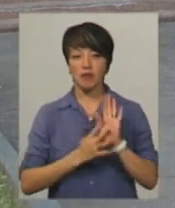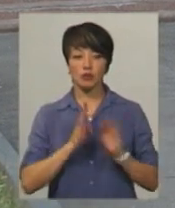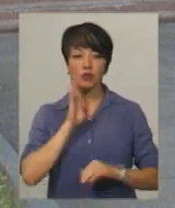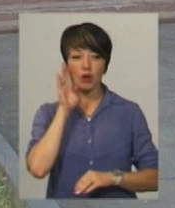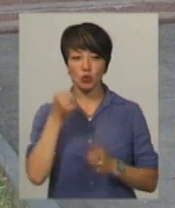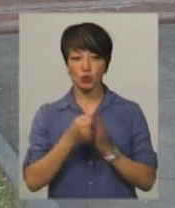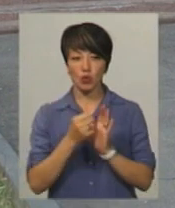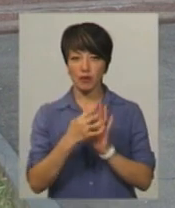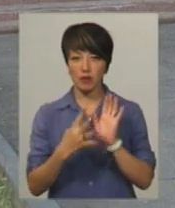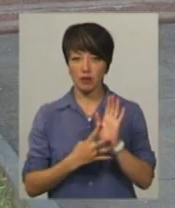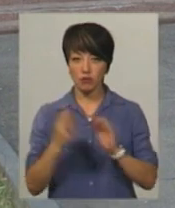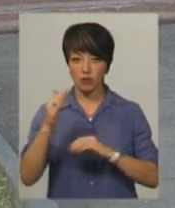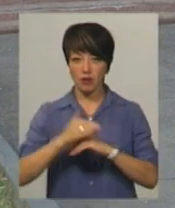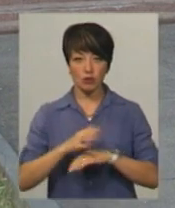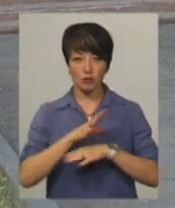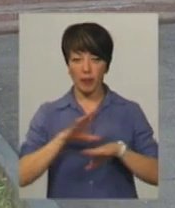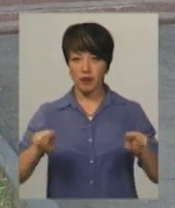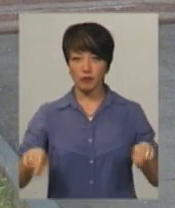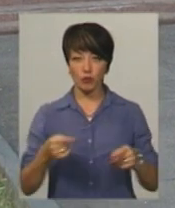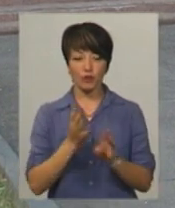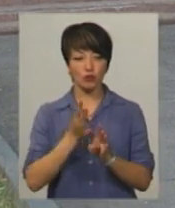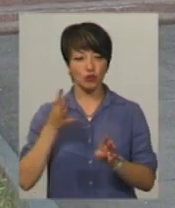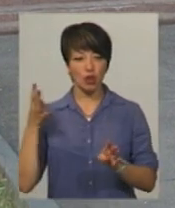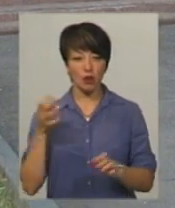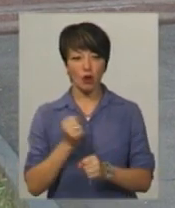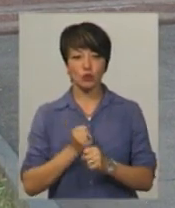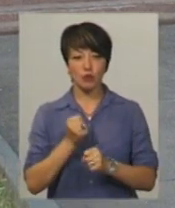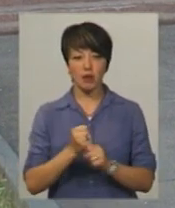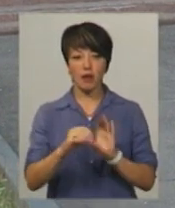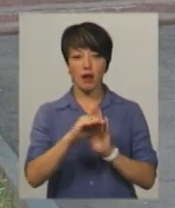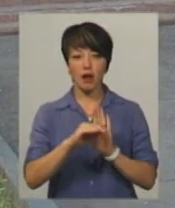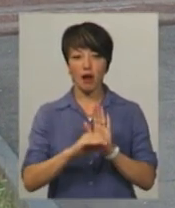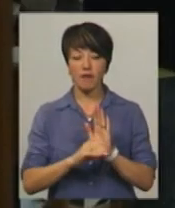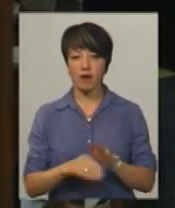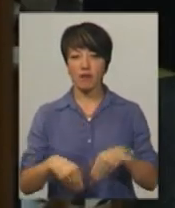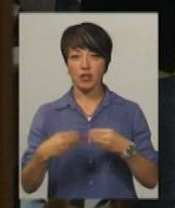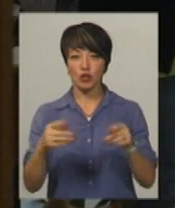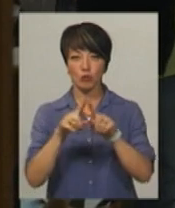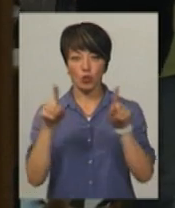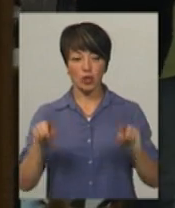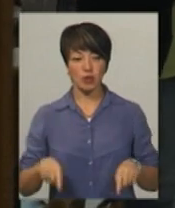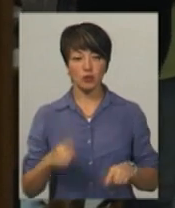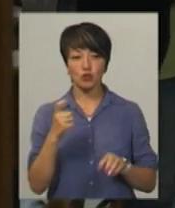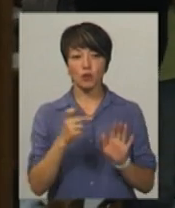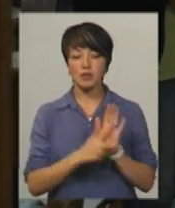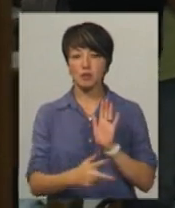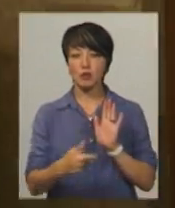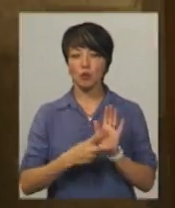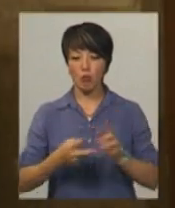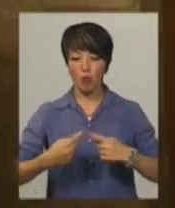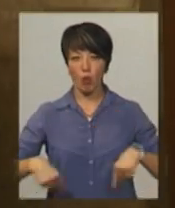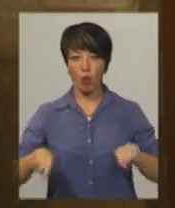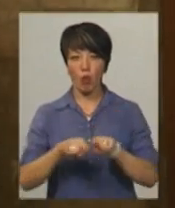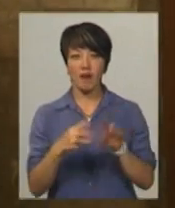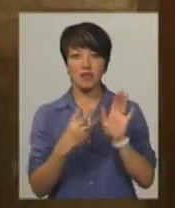до 19 вечора. Аби не створювати черг, розробили графік видачі бюлетенів. У 187 окрузі